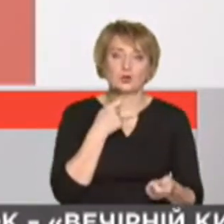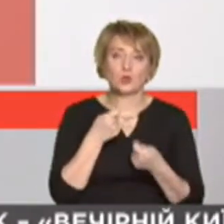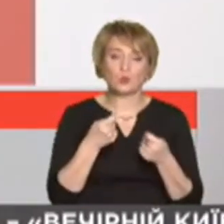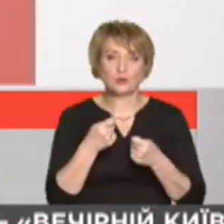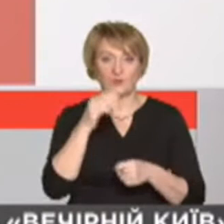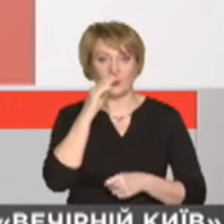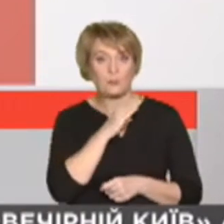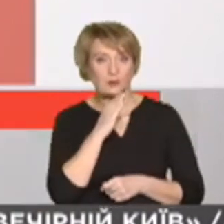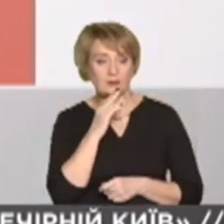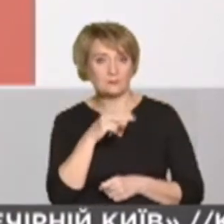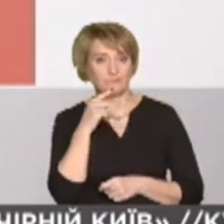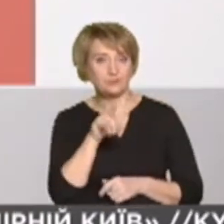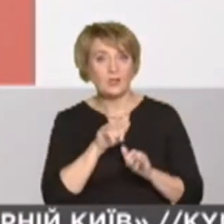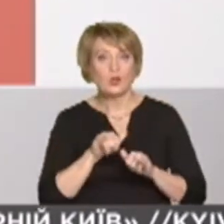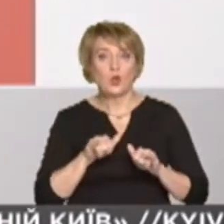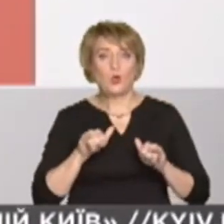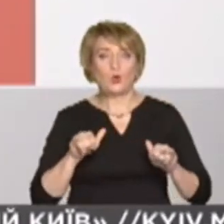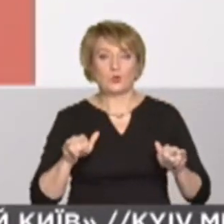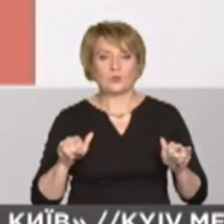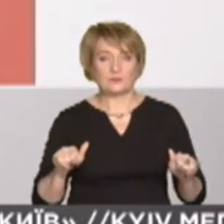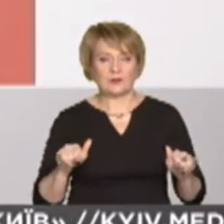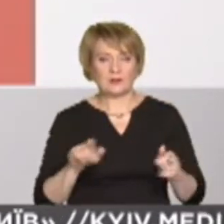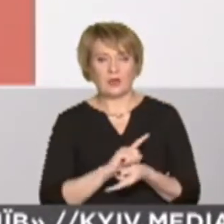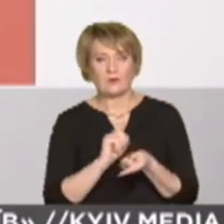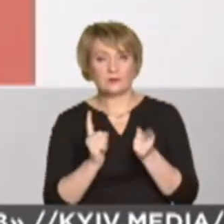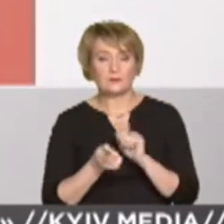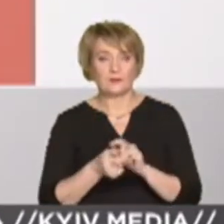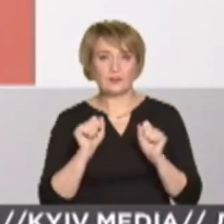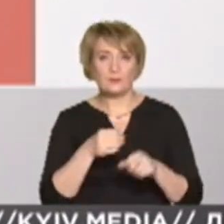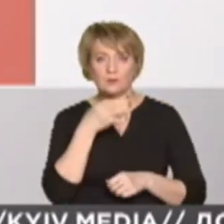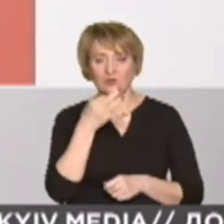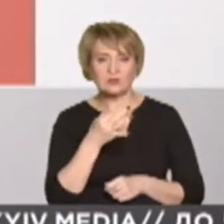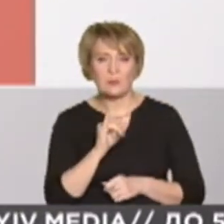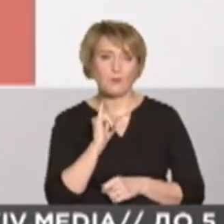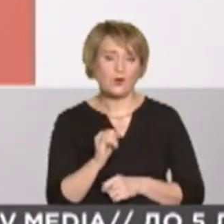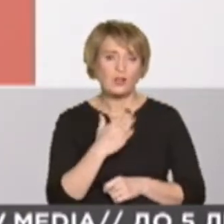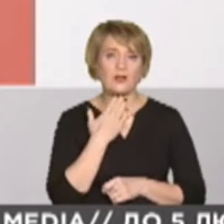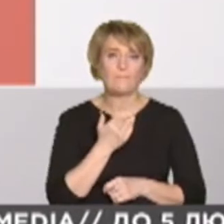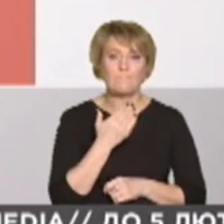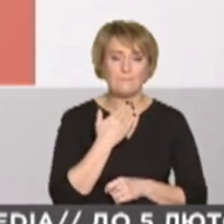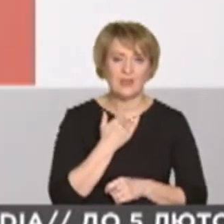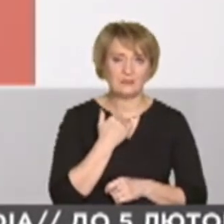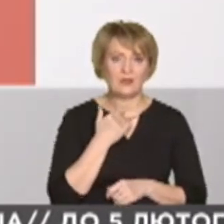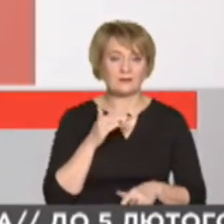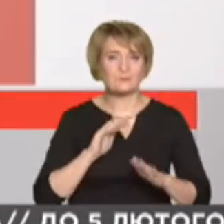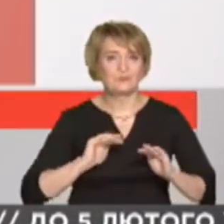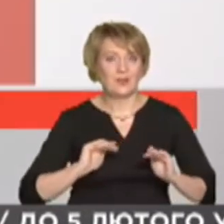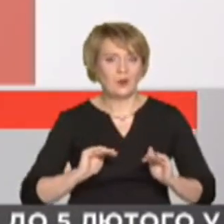батьків? Шановні, зверніть увагу, на розвиток злоякісного новотворення можуть вказати поганий апетит, зниження маси тіла,